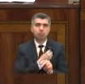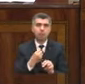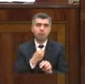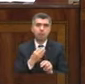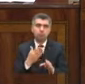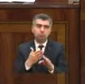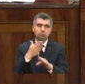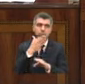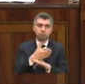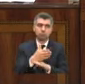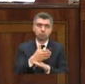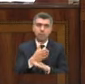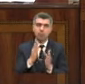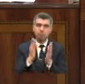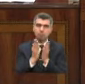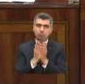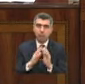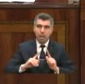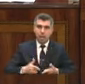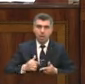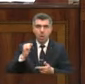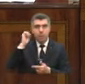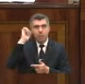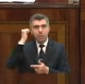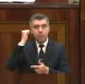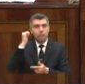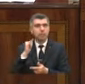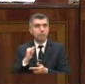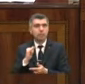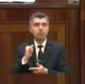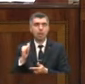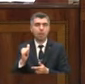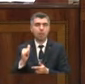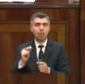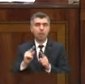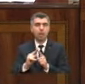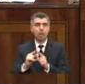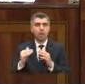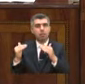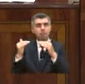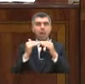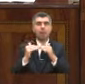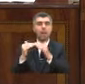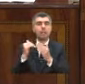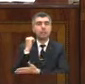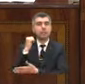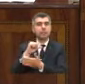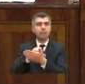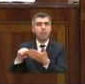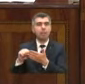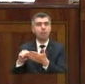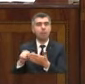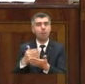خلال الصحة والمدرسة والتكوين مدى الحياة وإرساء الإنصاف الضريبي الذي يعيد توزيع